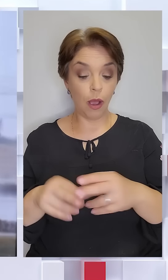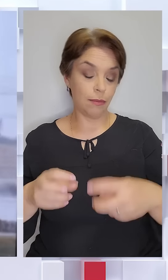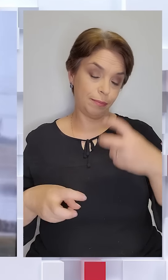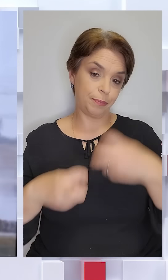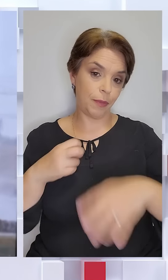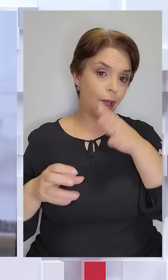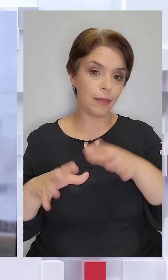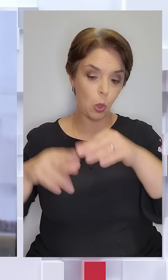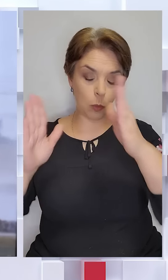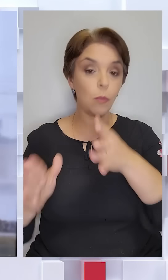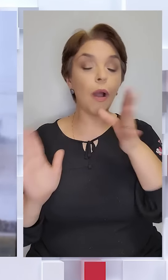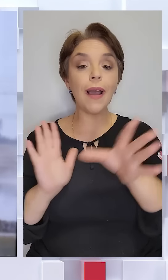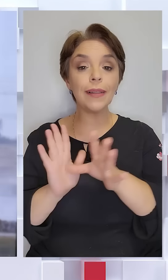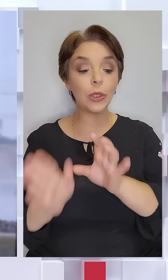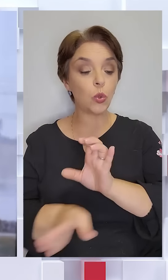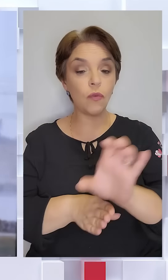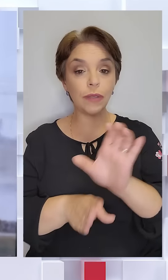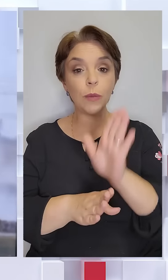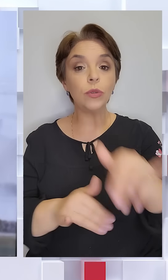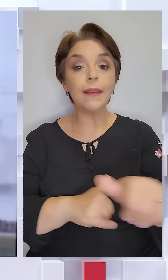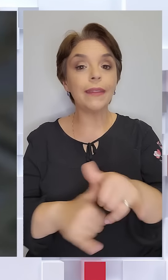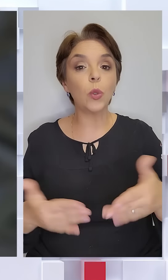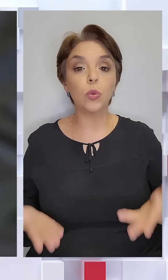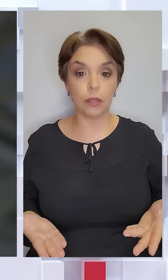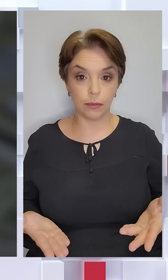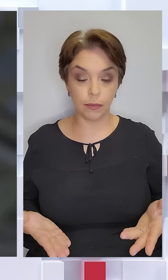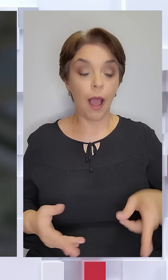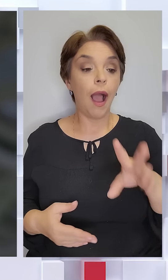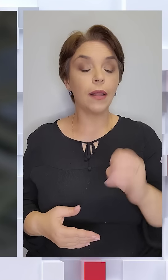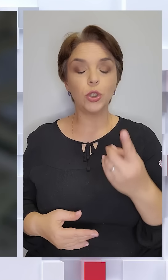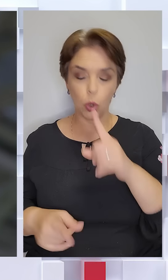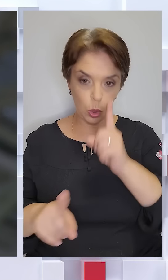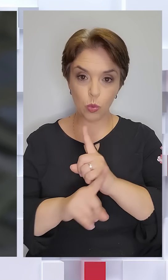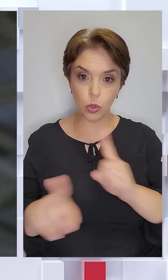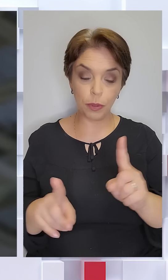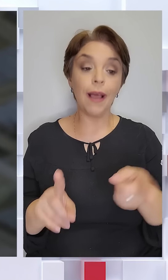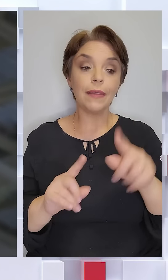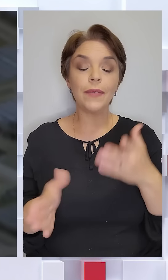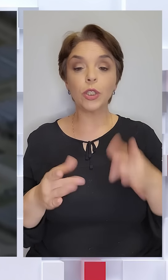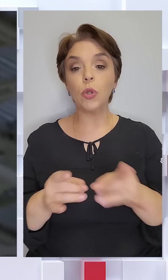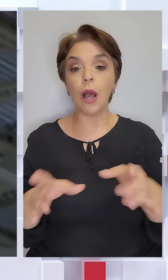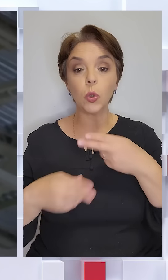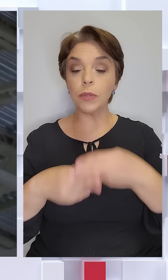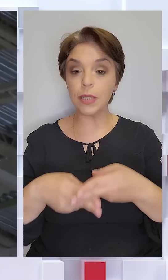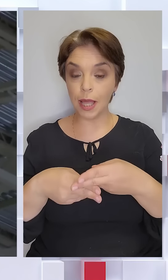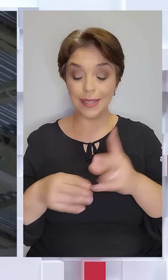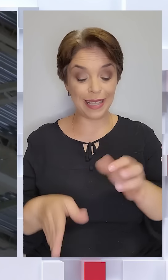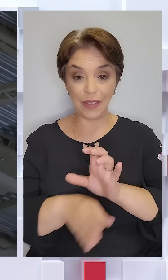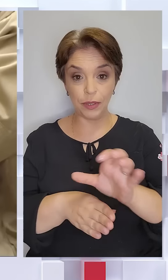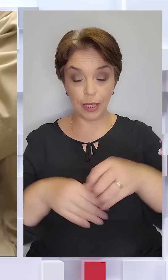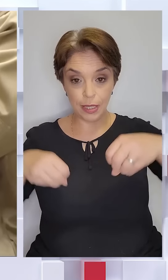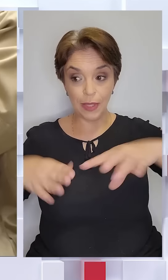ладу енергоблок, бо електрику видавати буде нікуди. Але є ще одна особливість. Навіть якщо атомна станція не